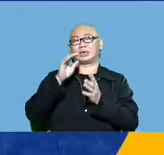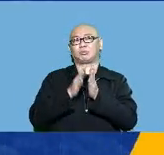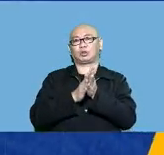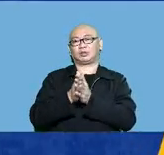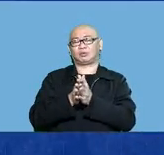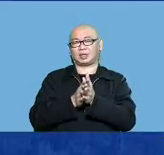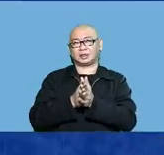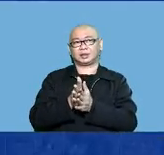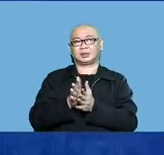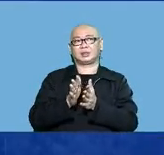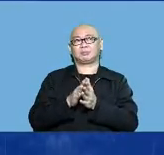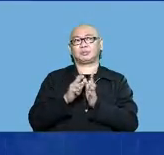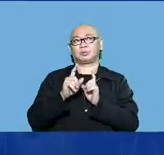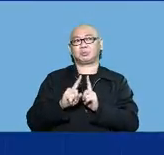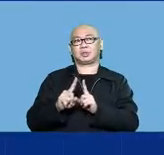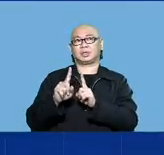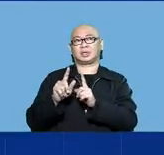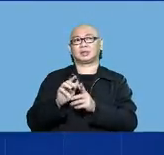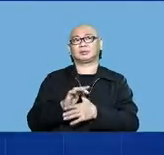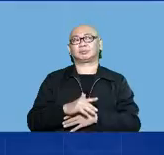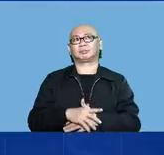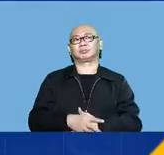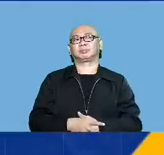motivasi serta bimbingannya, Prof.